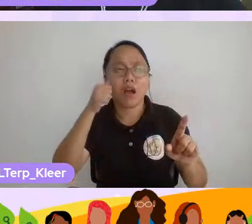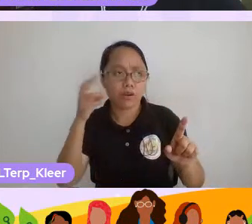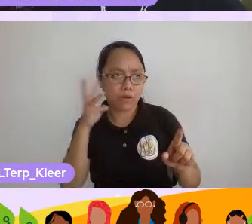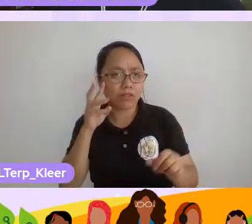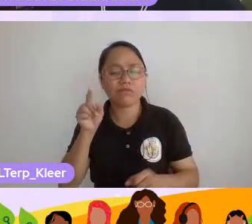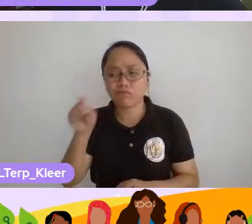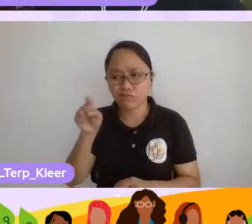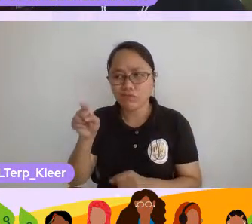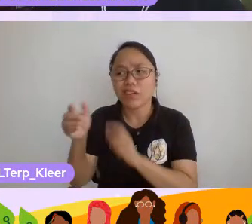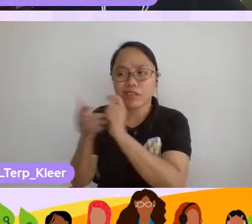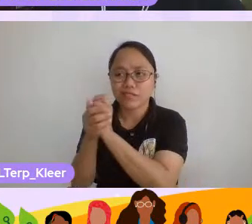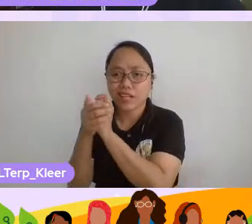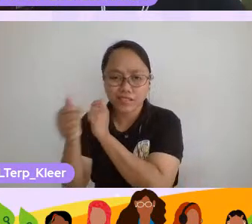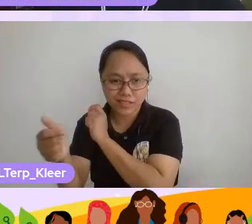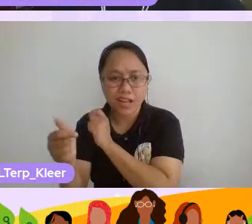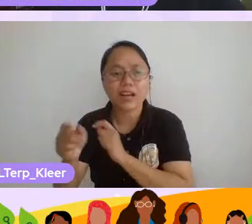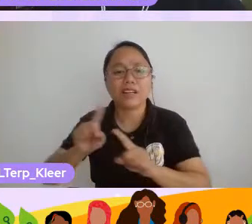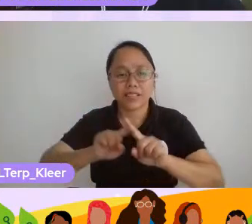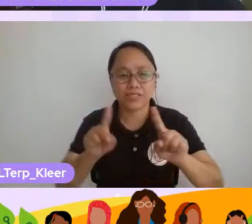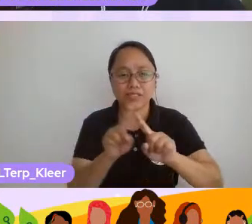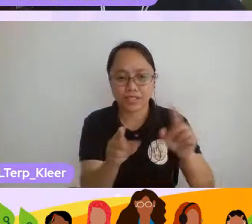Technology Institutions or sa private po.